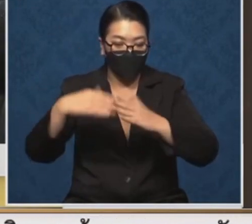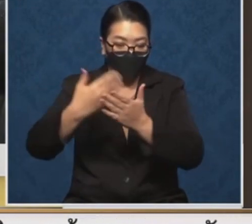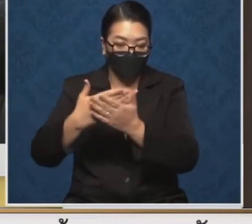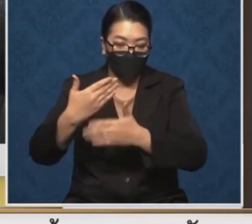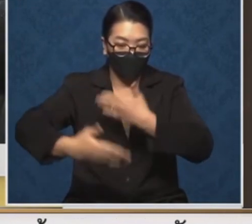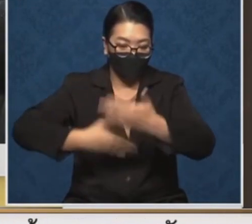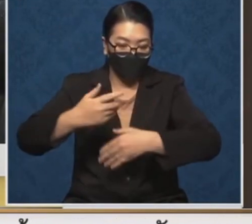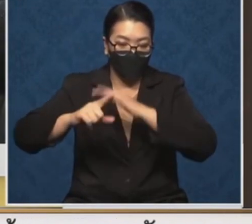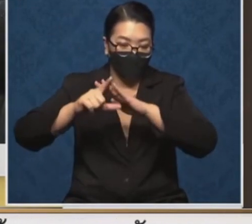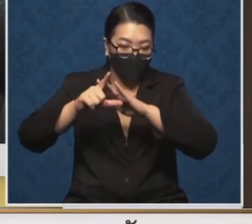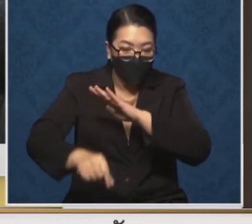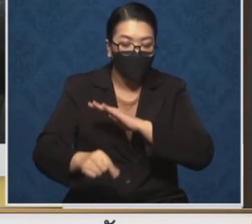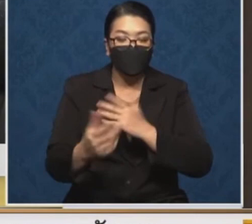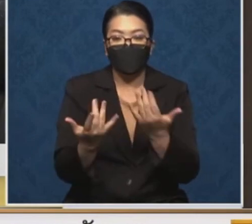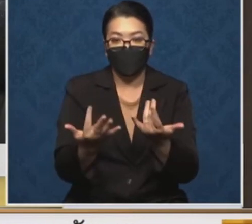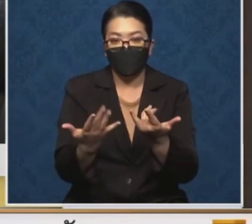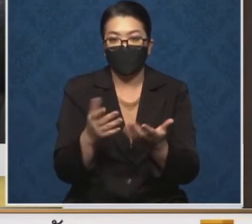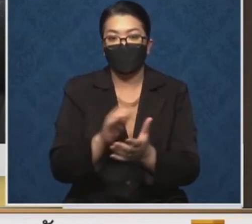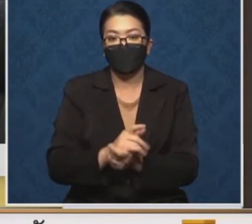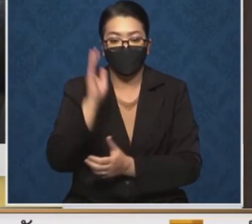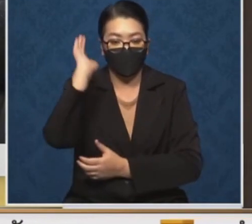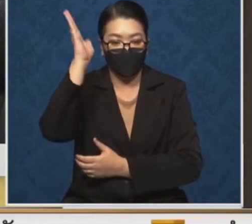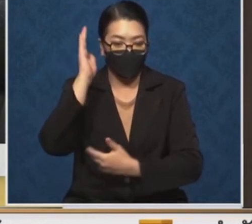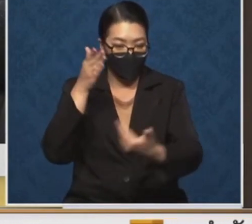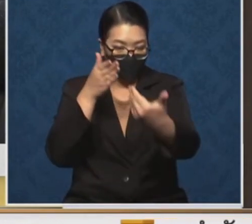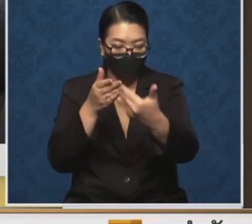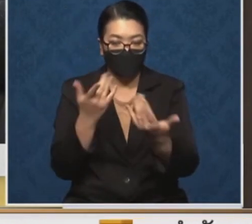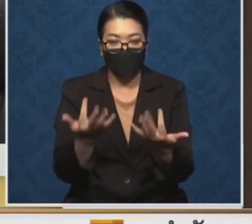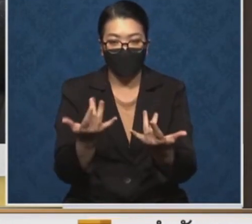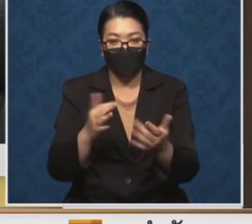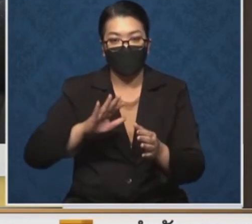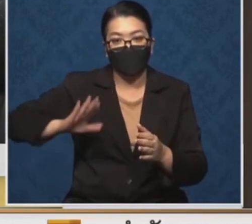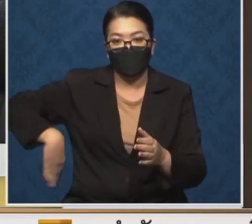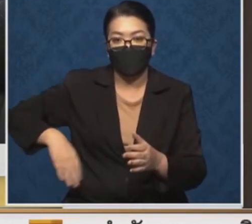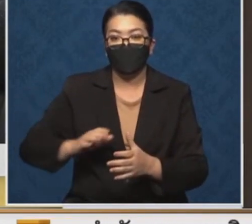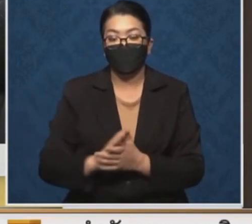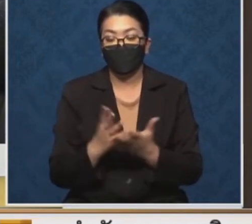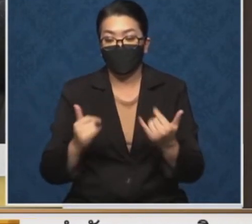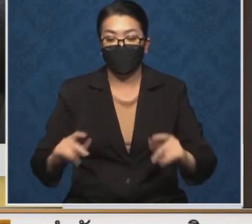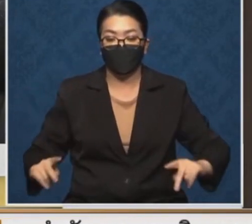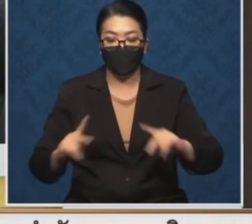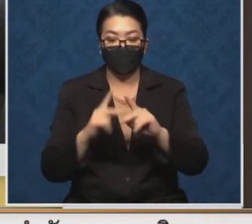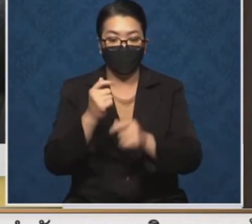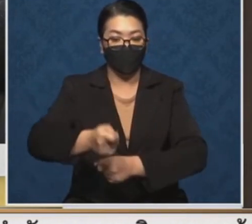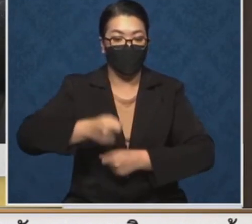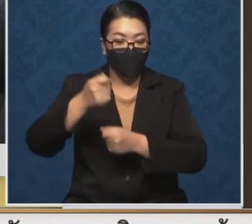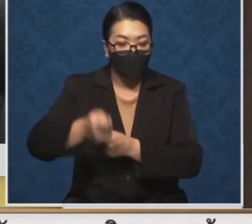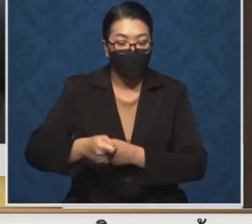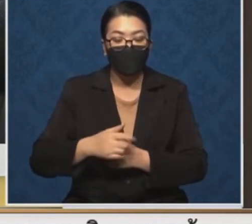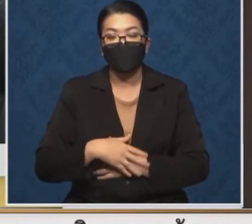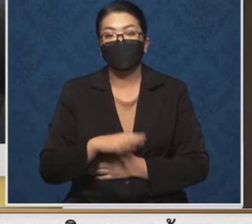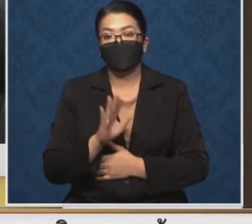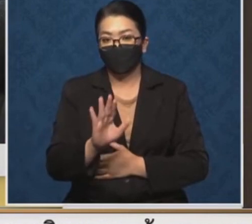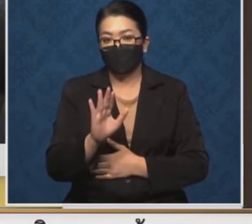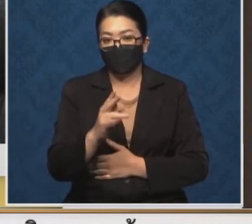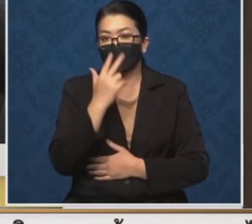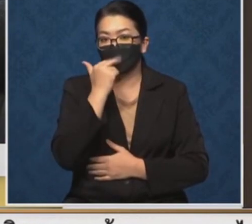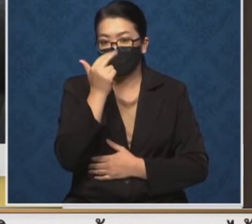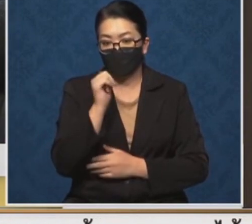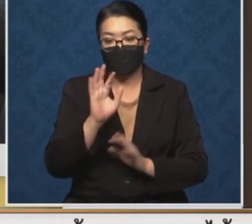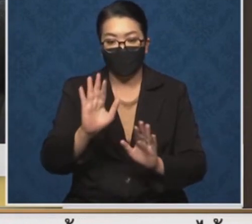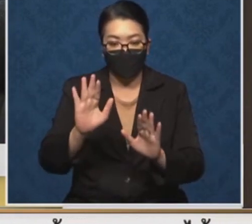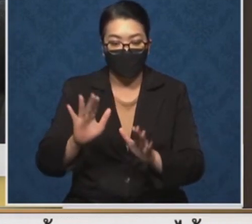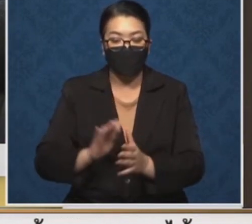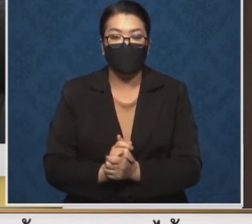ท่านประธานที่เคารพครับวันนี้บอกกระทรวงเกษตรและสหกรณ์ว่าอย่าประมาทอย่า